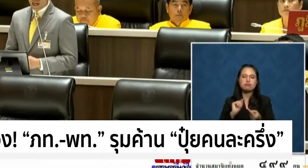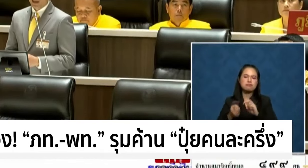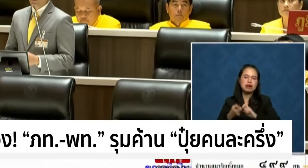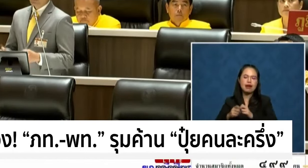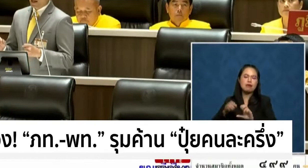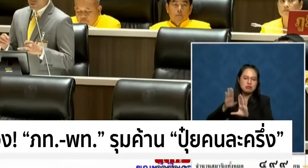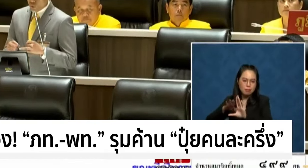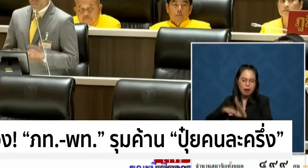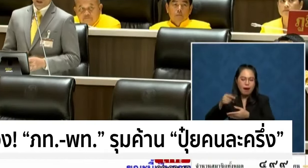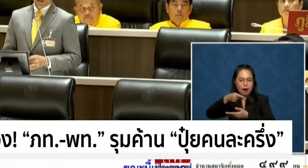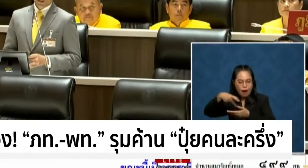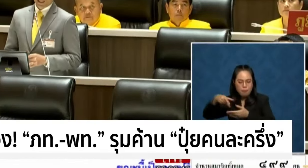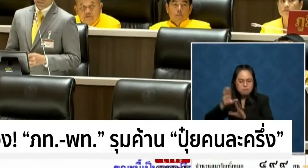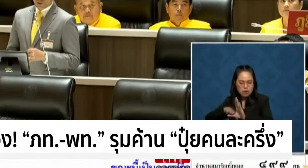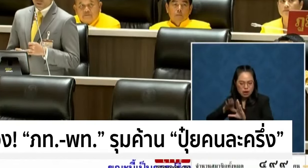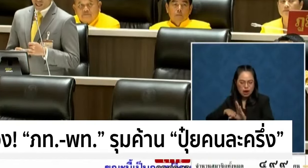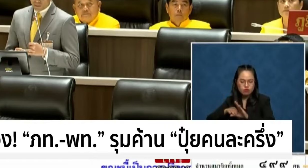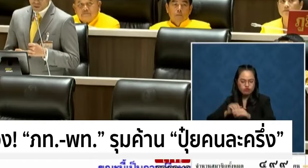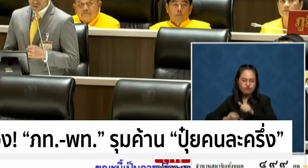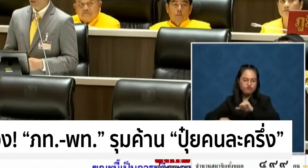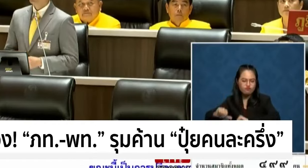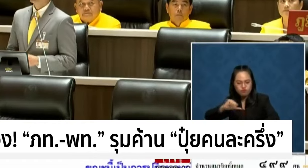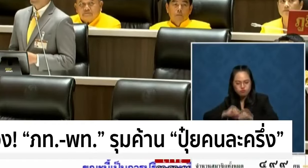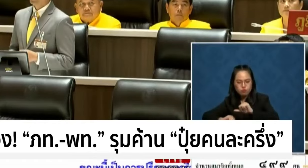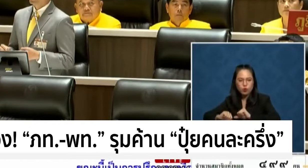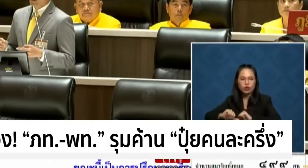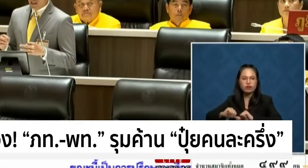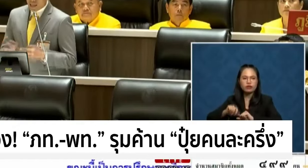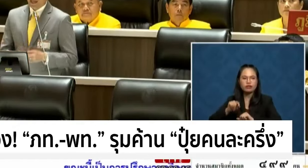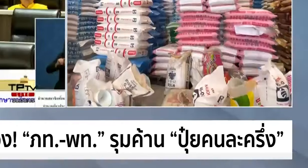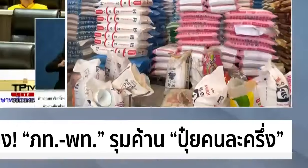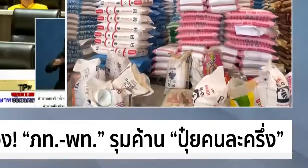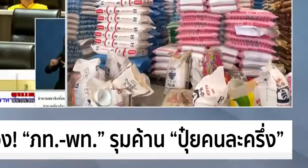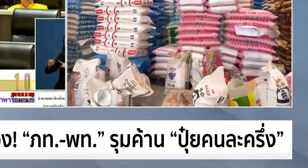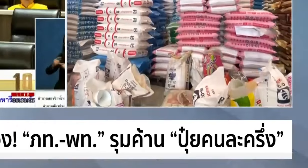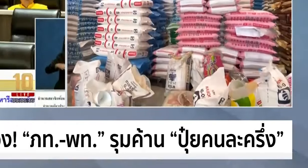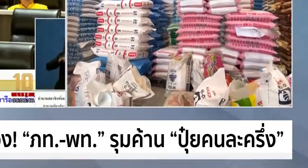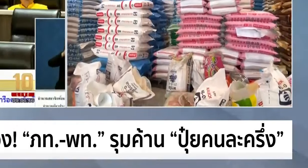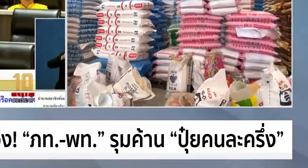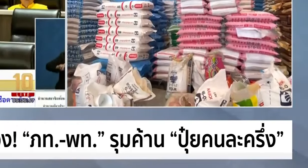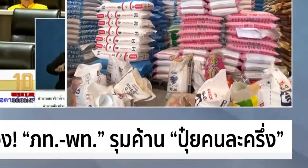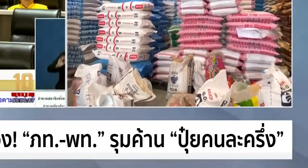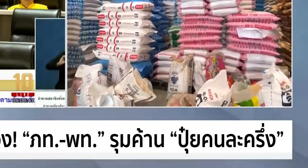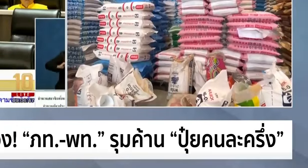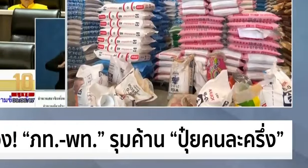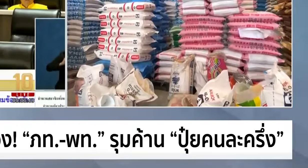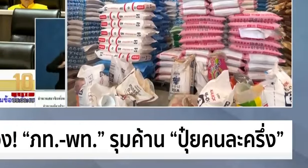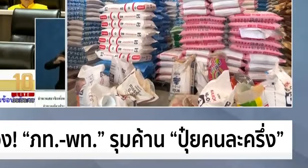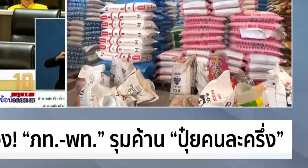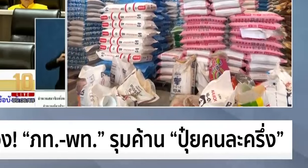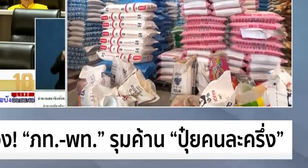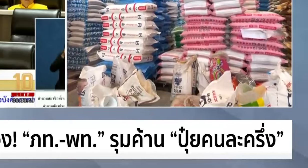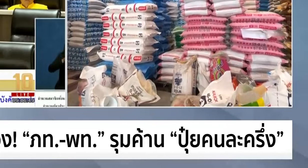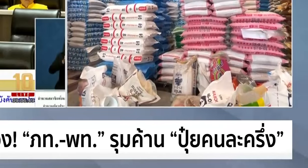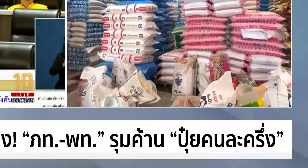หาอีกมากทั้งการลงทะเบียนสูตรปุ๋ยที่ไม่ตรงใจชาวนาร้านค้าที่เข้าร่วมและเงินที่เกษตรกรต้องนำไปซื้อปุ๋ยและสำร